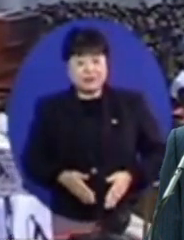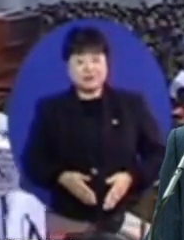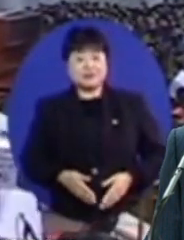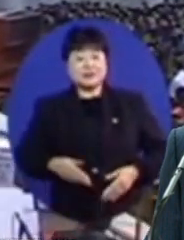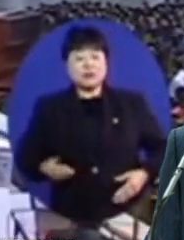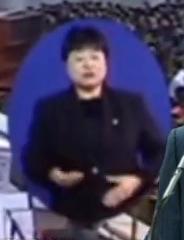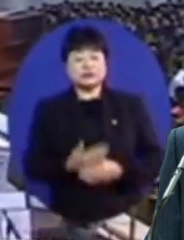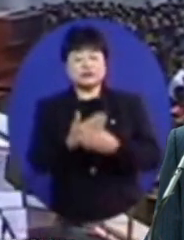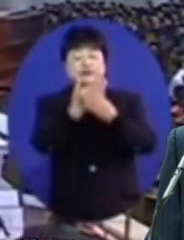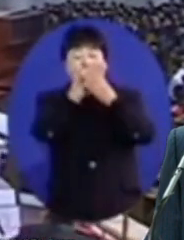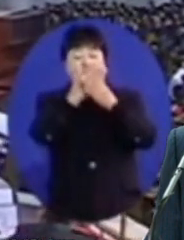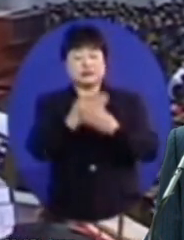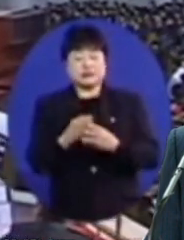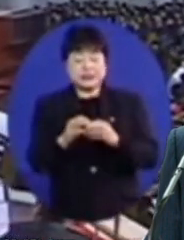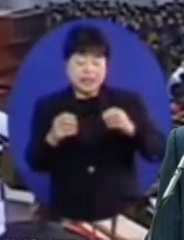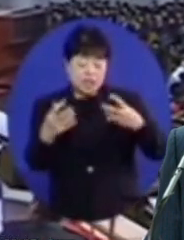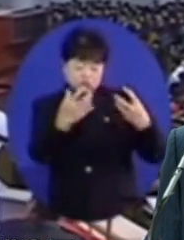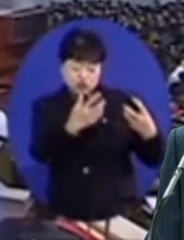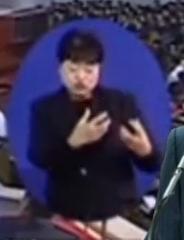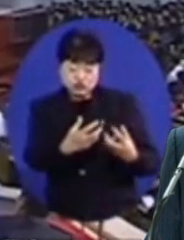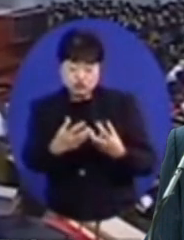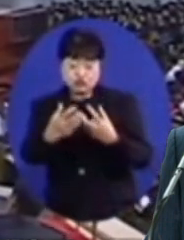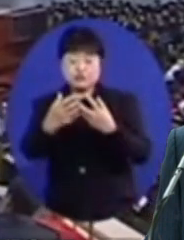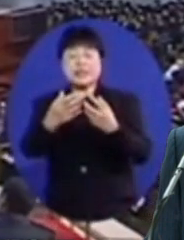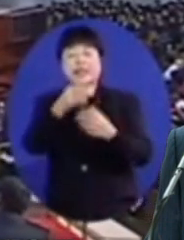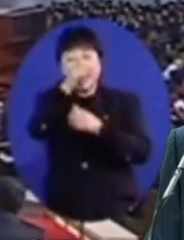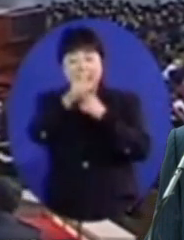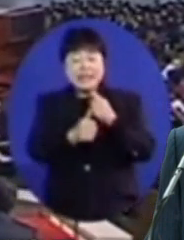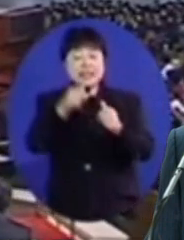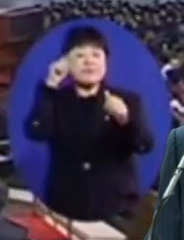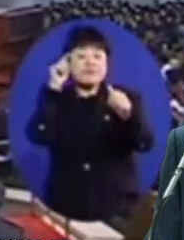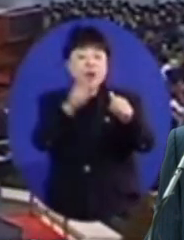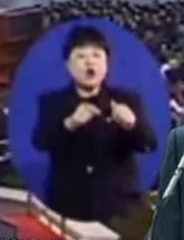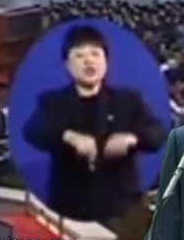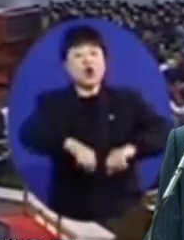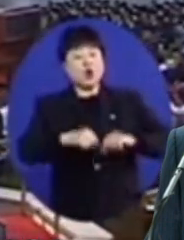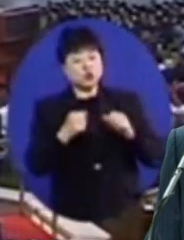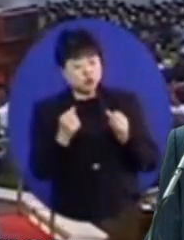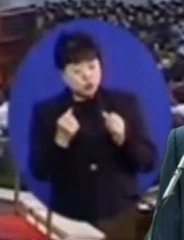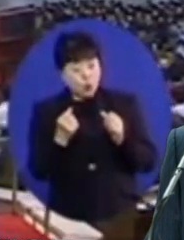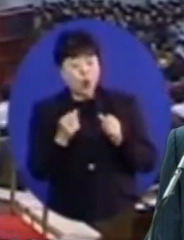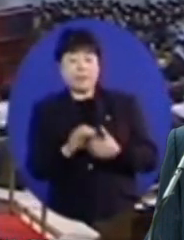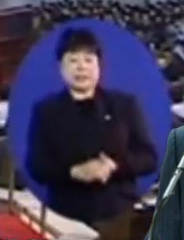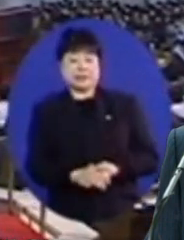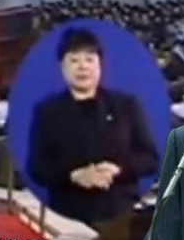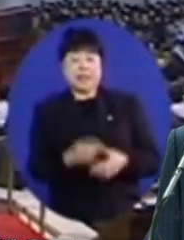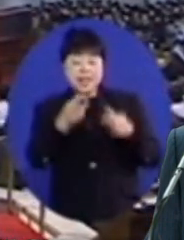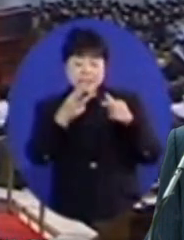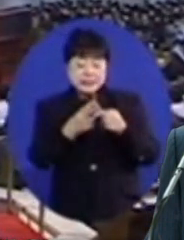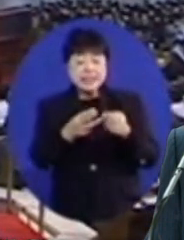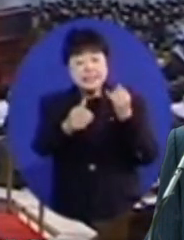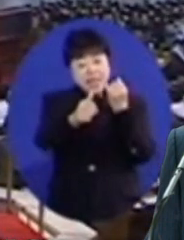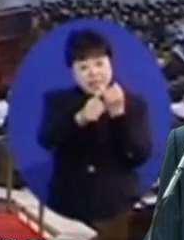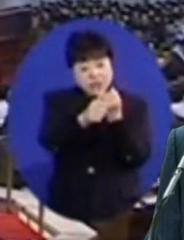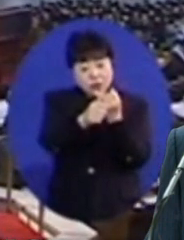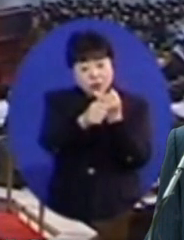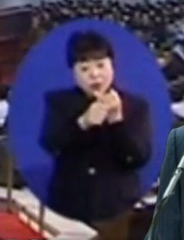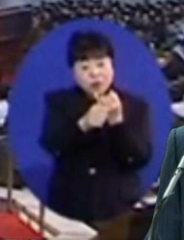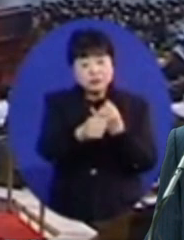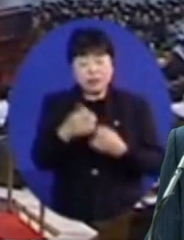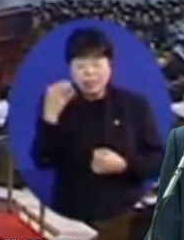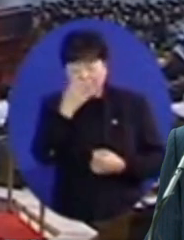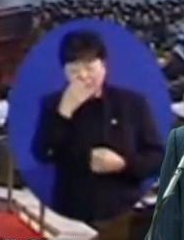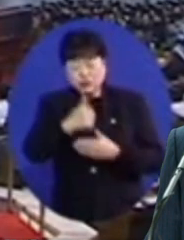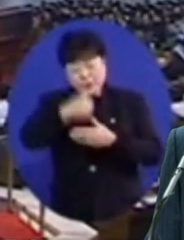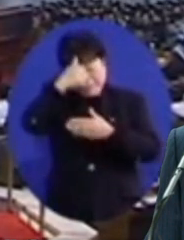생육하고 번성하여 땅에 충만하라는 하나님의 명령에 순종하기 위한 것입니다 셋째 결혼은 사람들이 성적으로